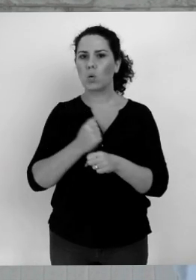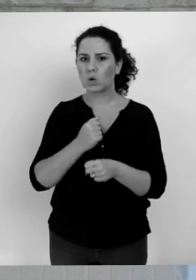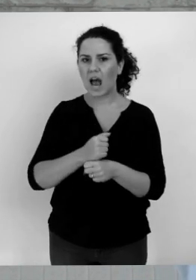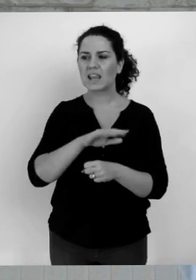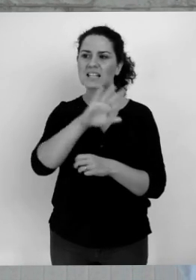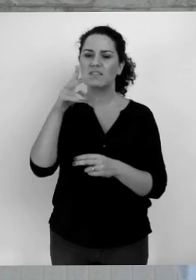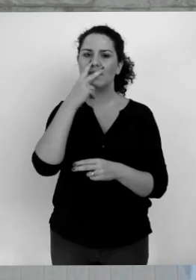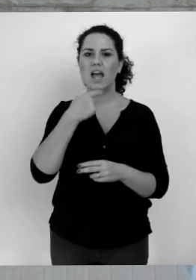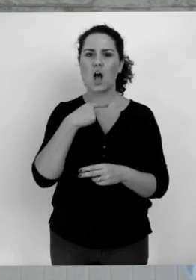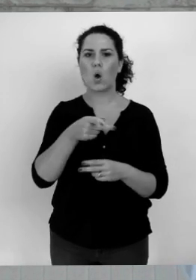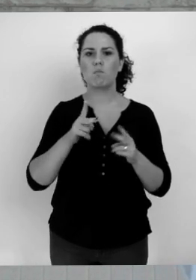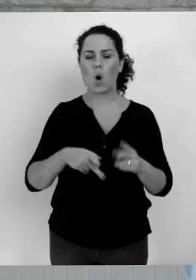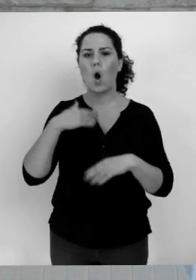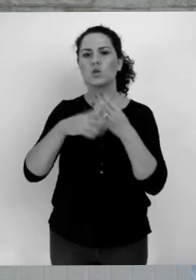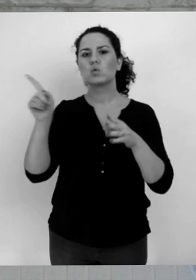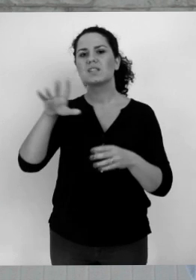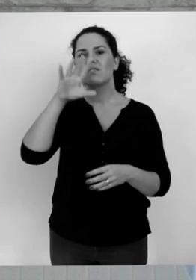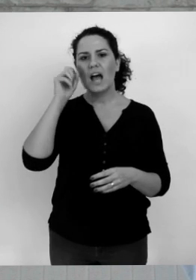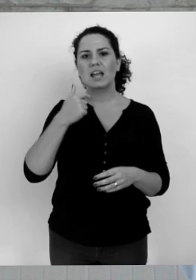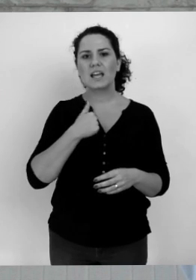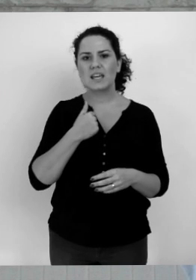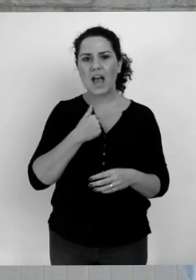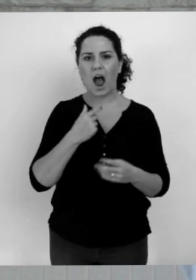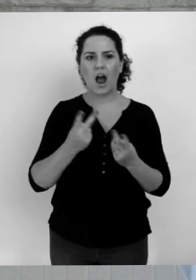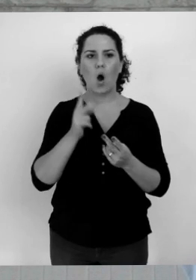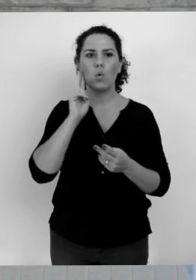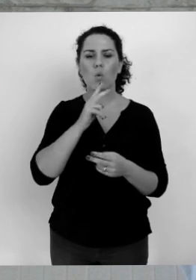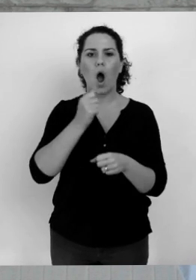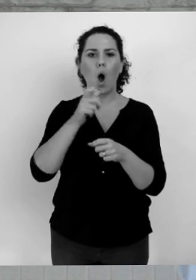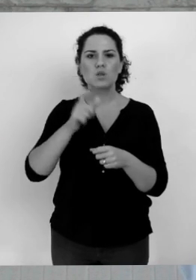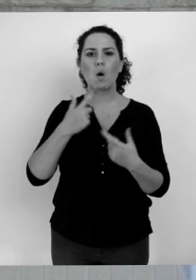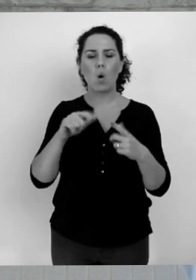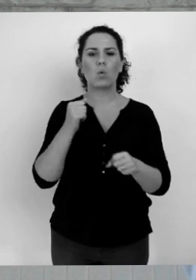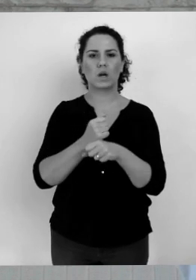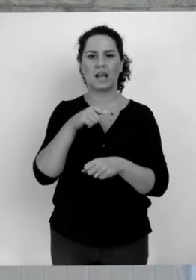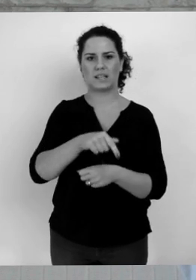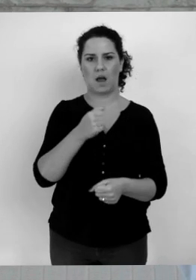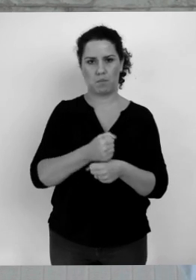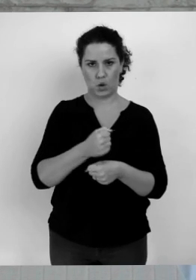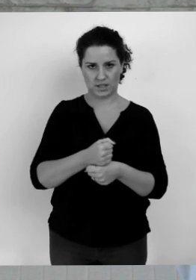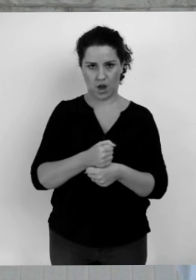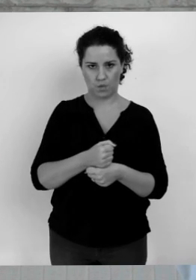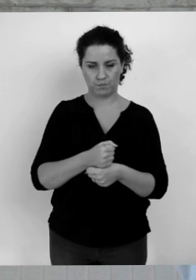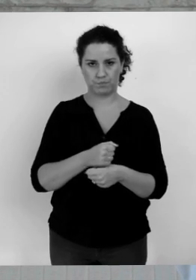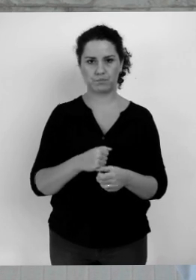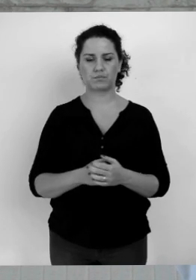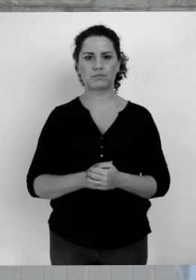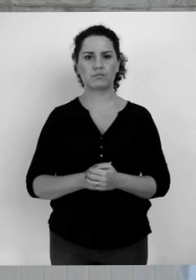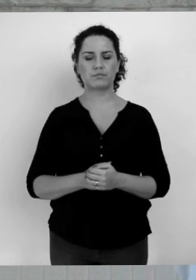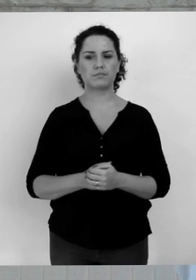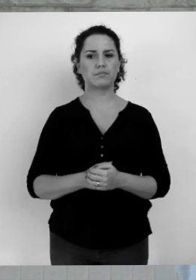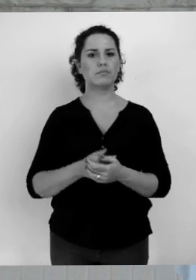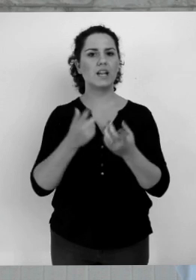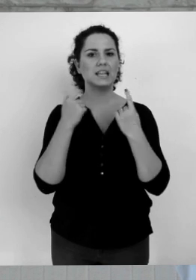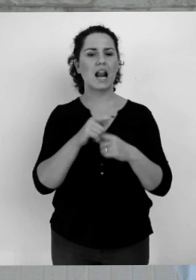to mogu, tako da su onda shvatili da ja kao gluha osoba mogu raditi taj posao.